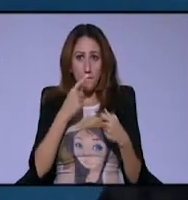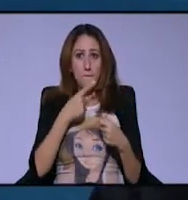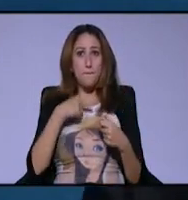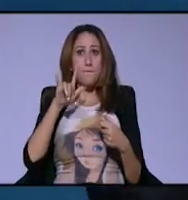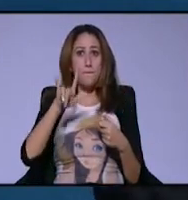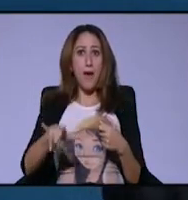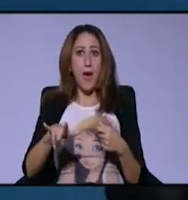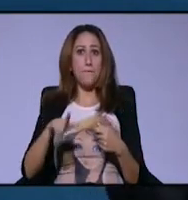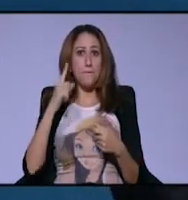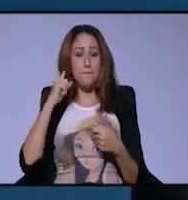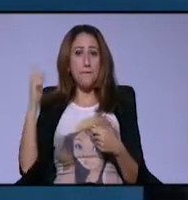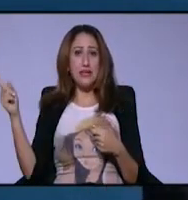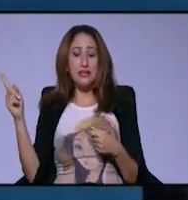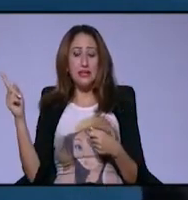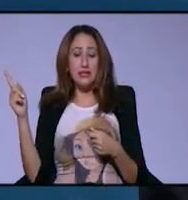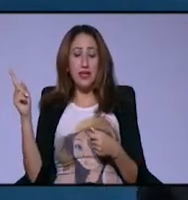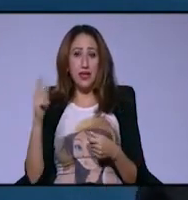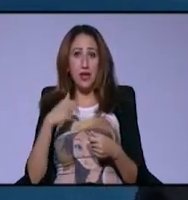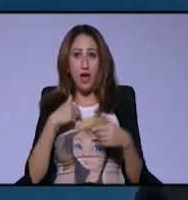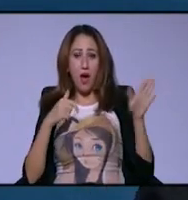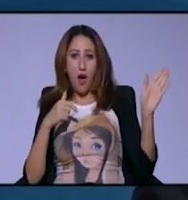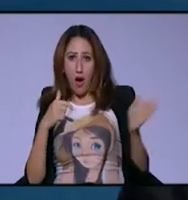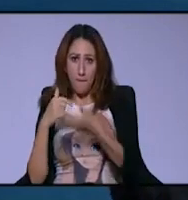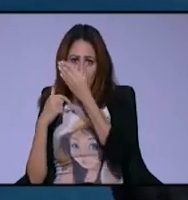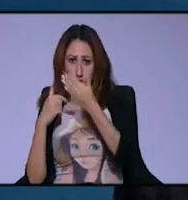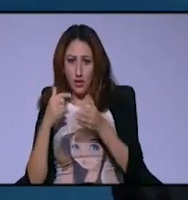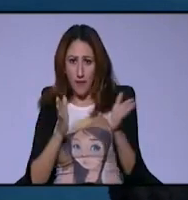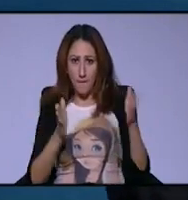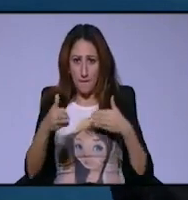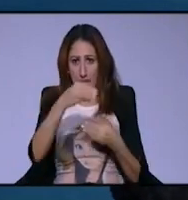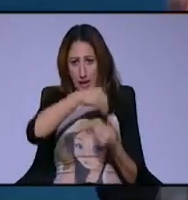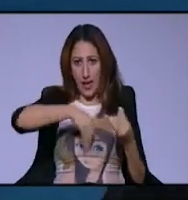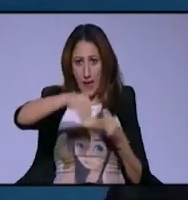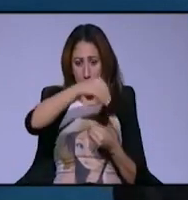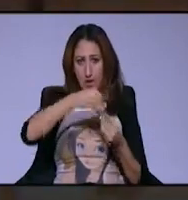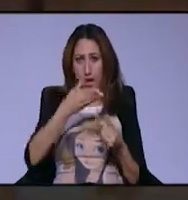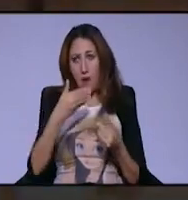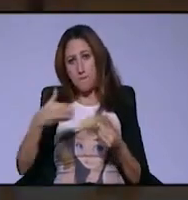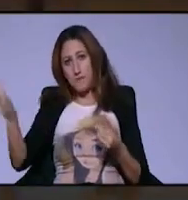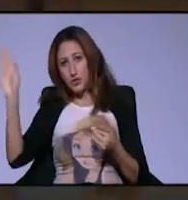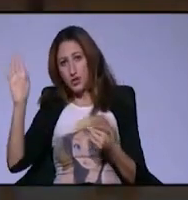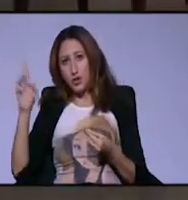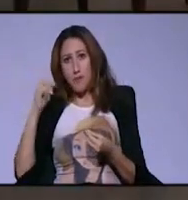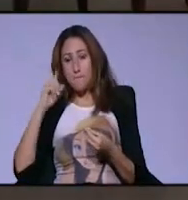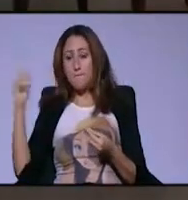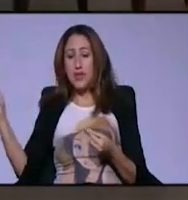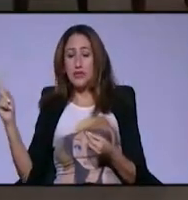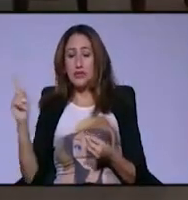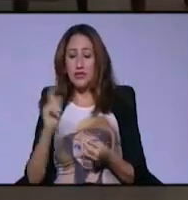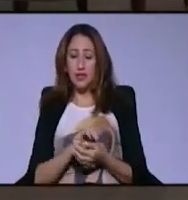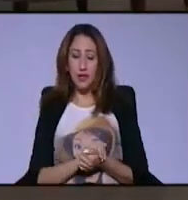إلي، ولولا أن أهلك أخرجوني منك ما خرجت، هذه الجملة الشائعة المشهورة بين الناس. نأخذ من